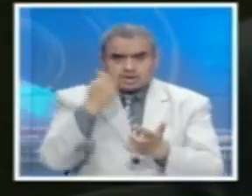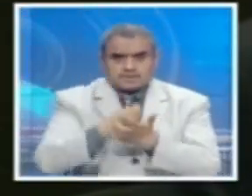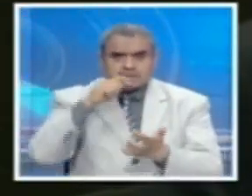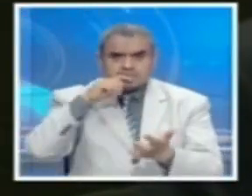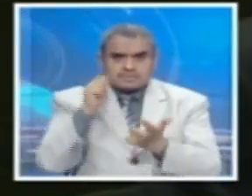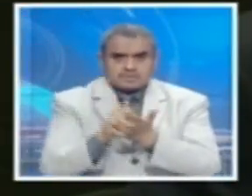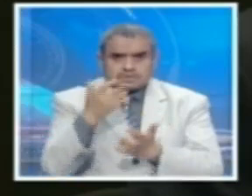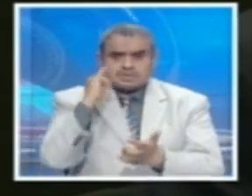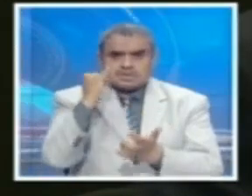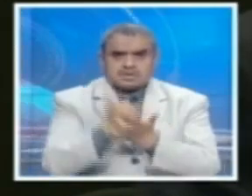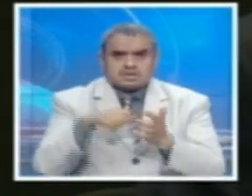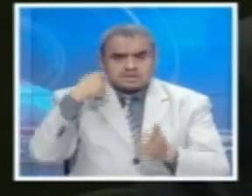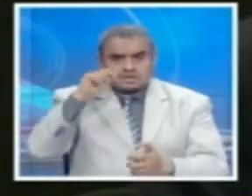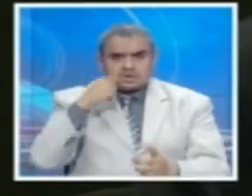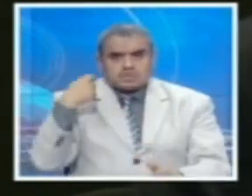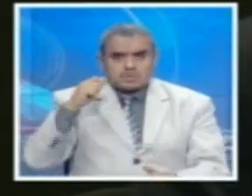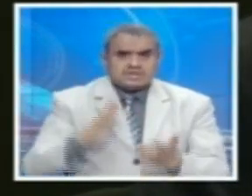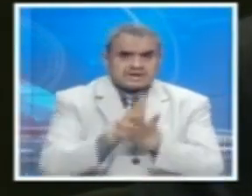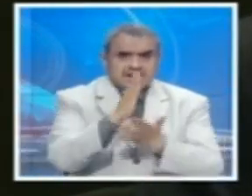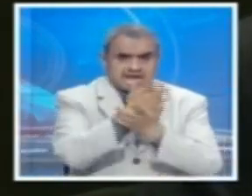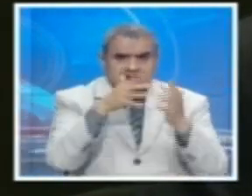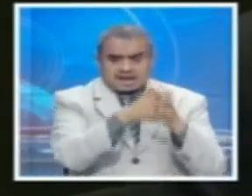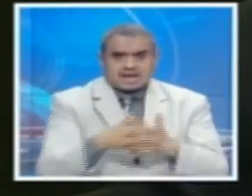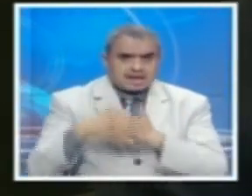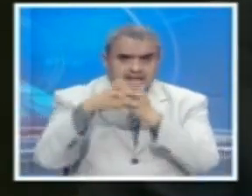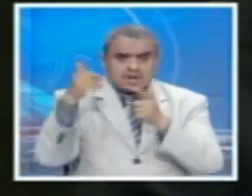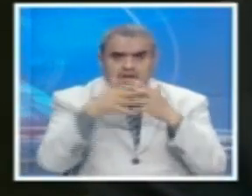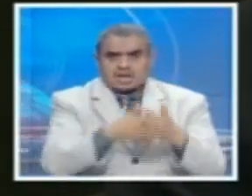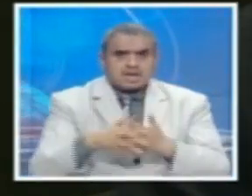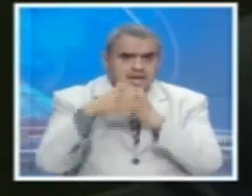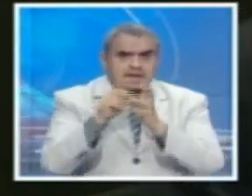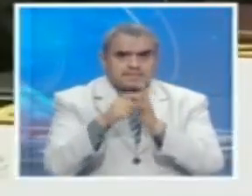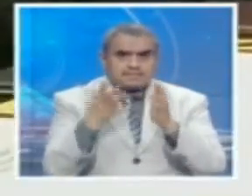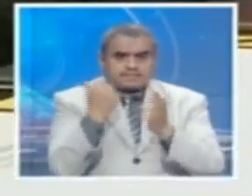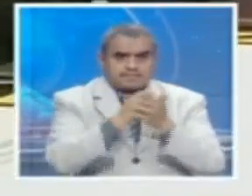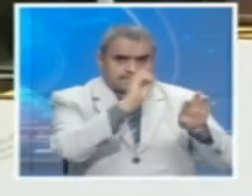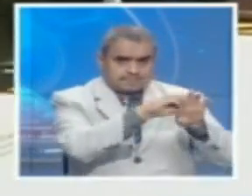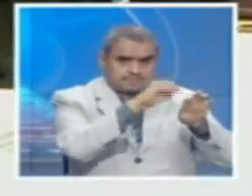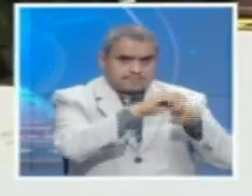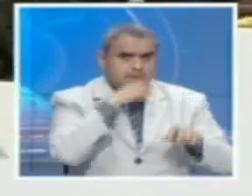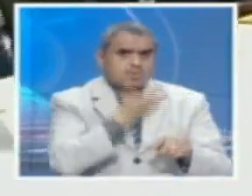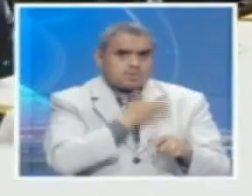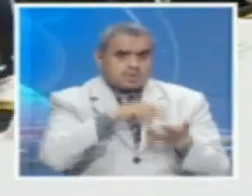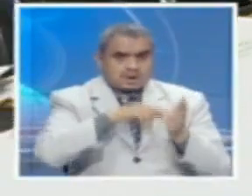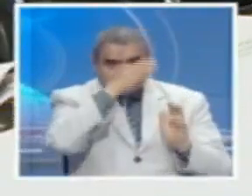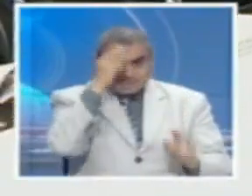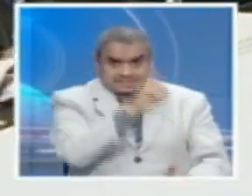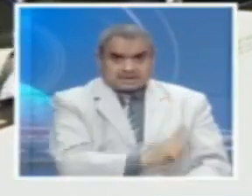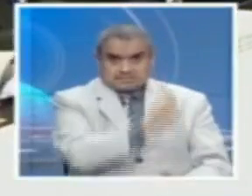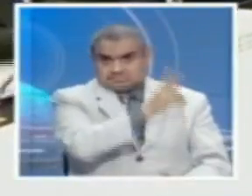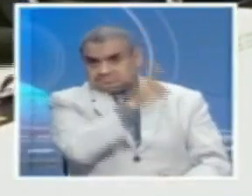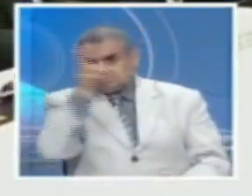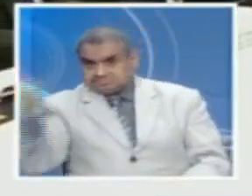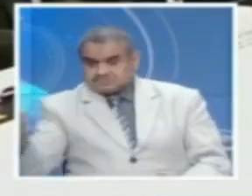المنطقة القطبية الشمالية. أكد وزير الخارجية الأمريكي أن واشنطن سترد إذا أقدمت موسكو على أعمال